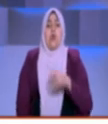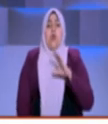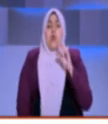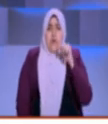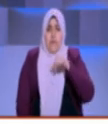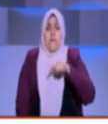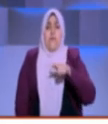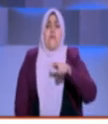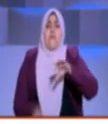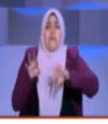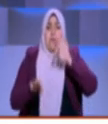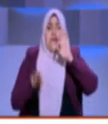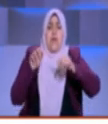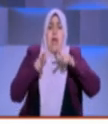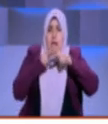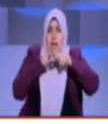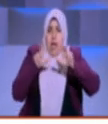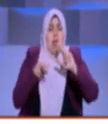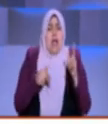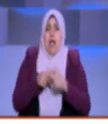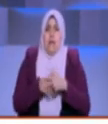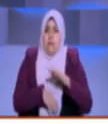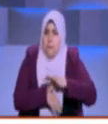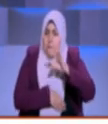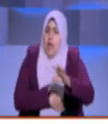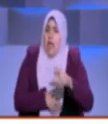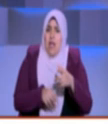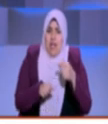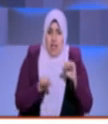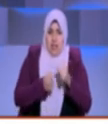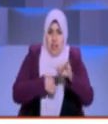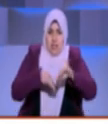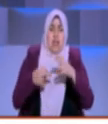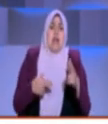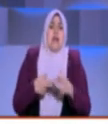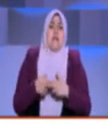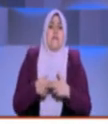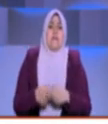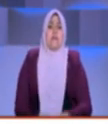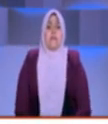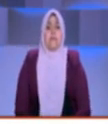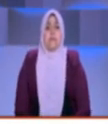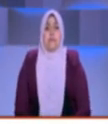لن توافق على هذا التمديد من حالة الطوارئ، منها حزب بوكسل